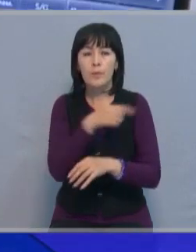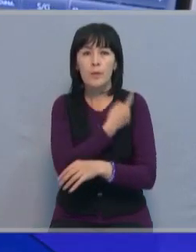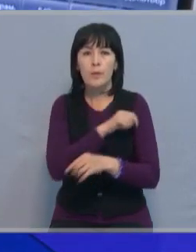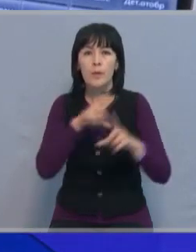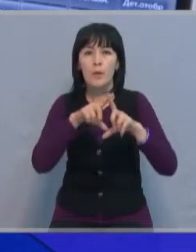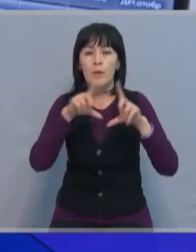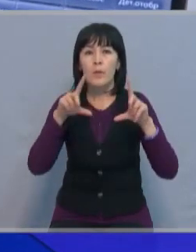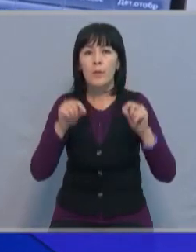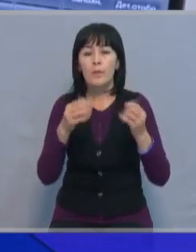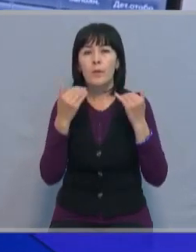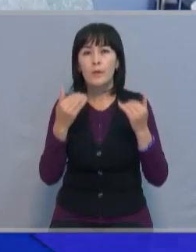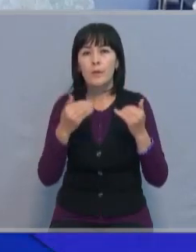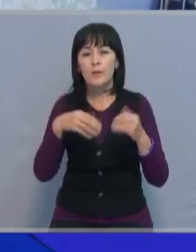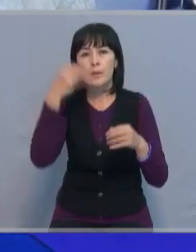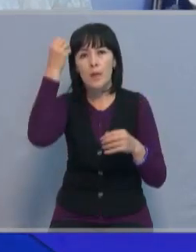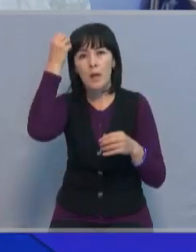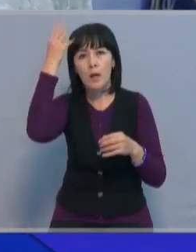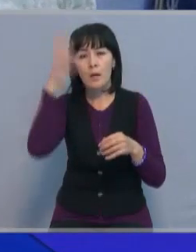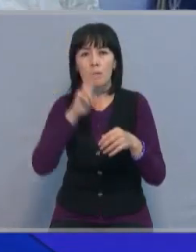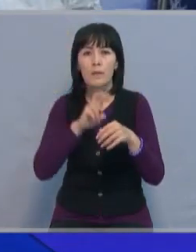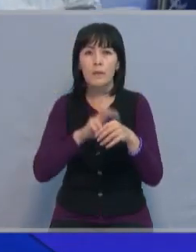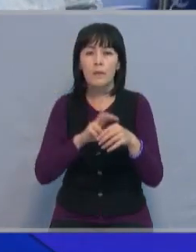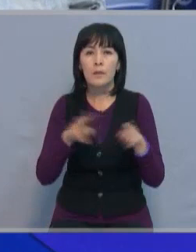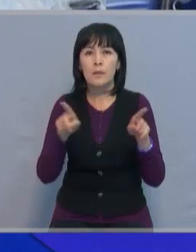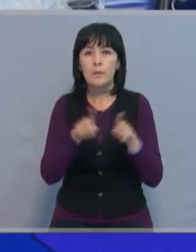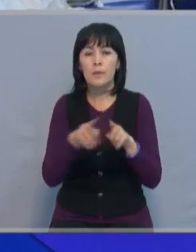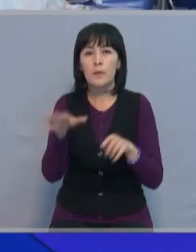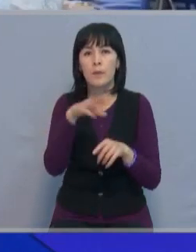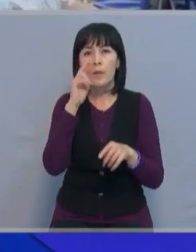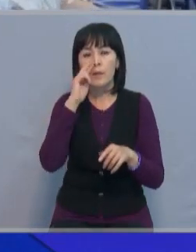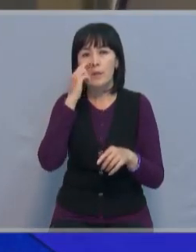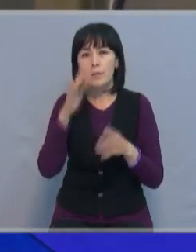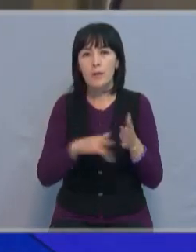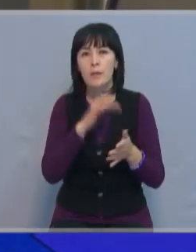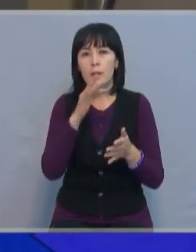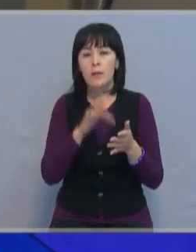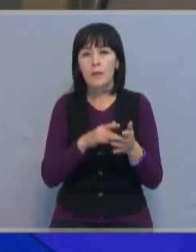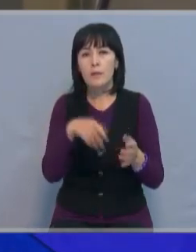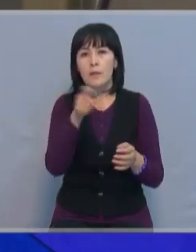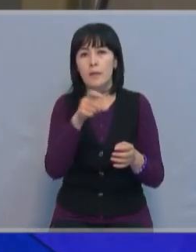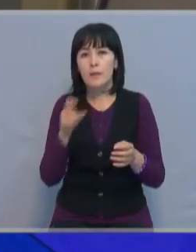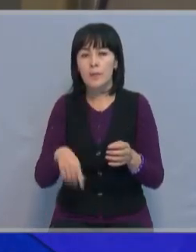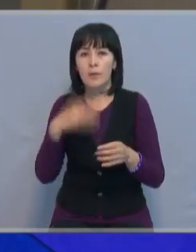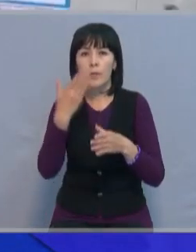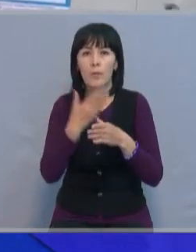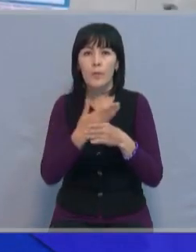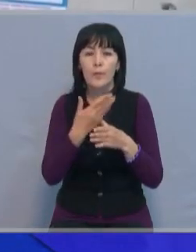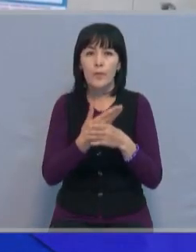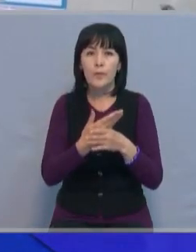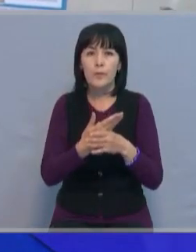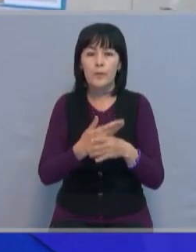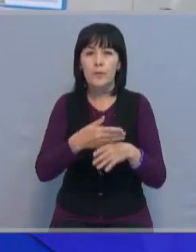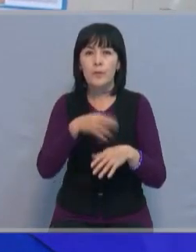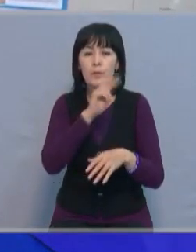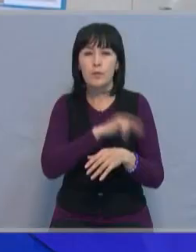14-ші емдеу орталығы тәжірибелі білікті дәрігерлермен бірге барша Шымкент қаласының тұрғындарына сапалы қызмет түрін көрсетуде